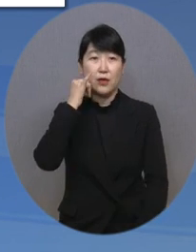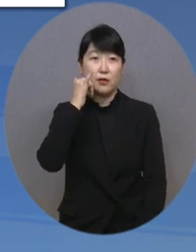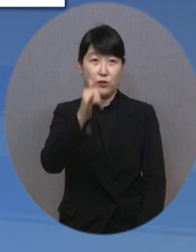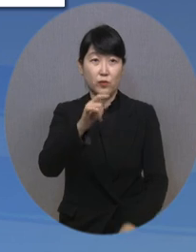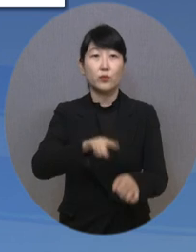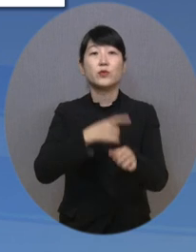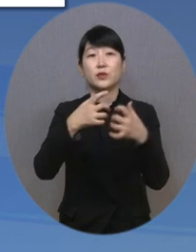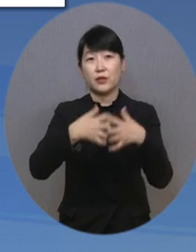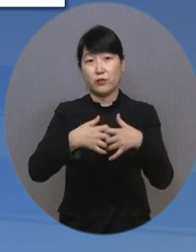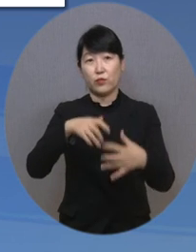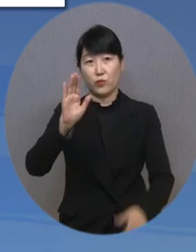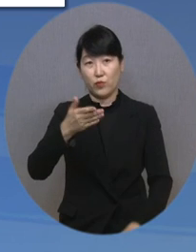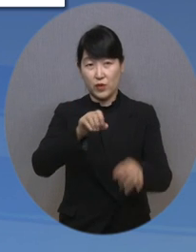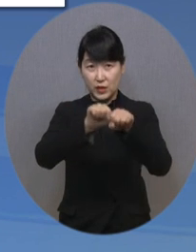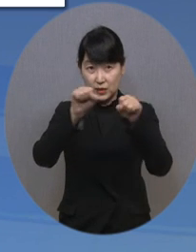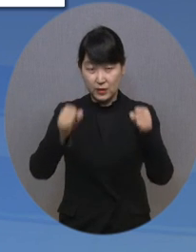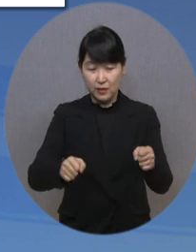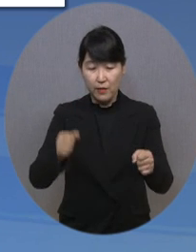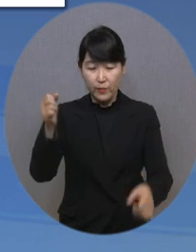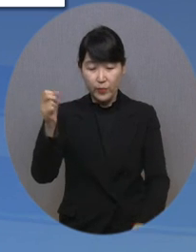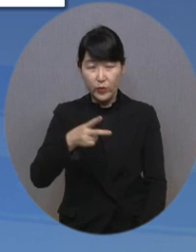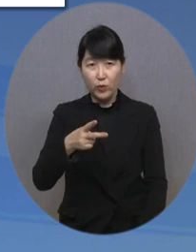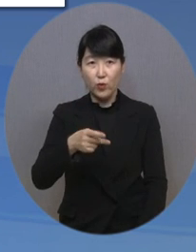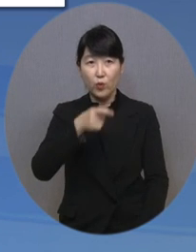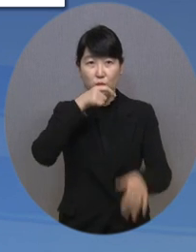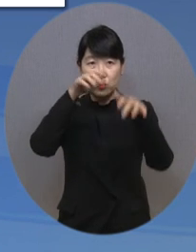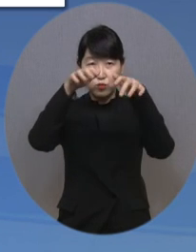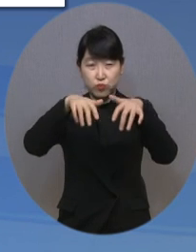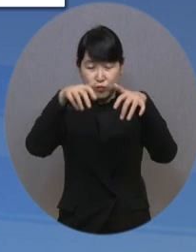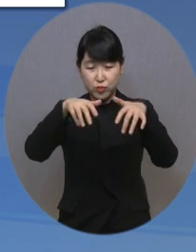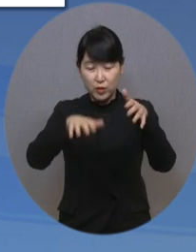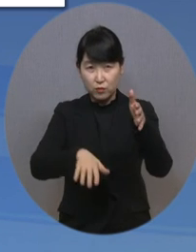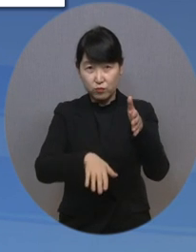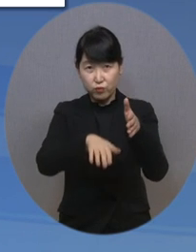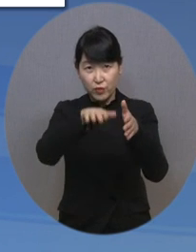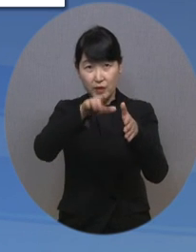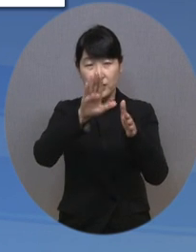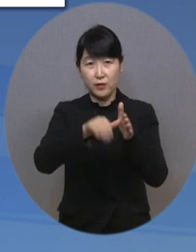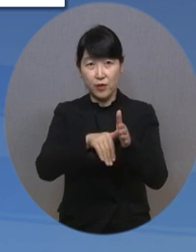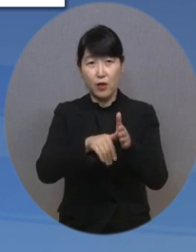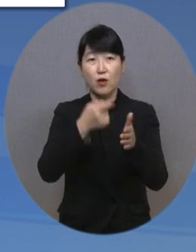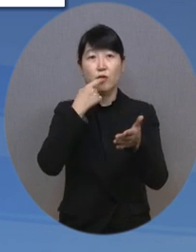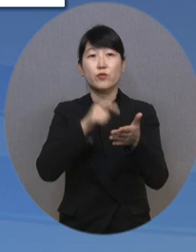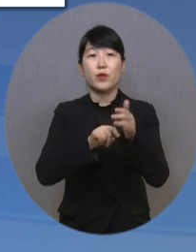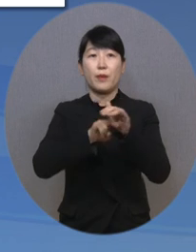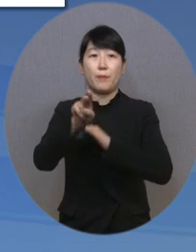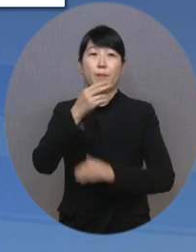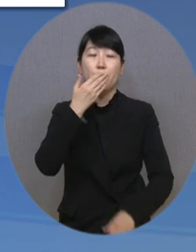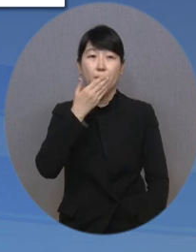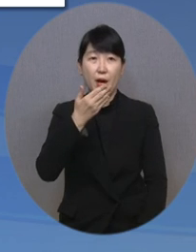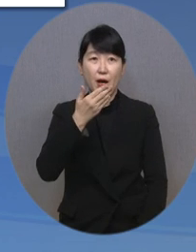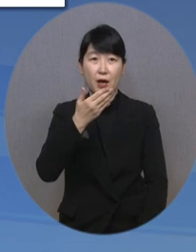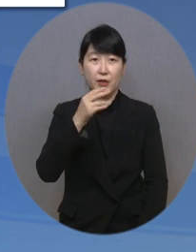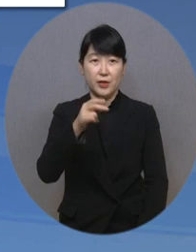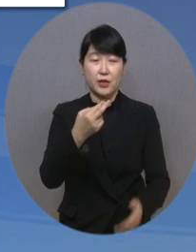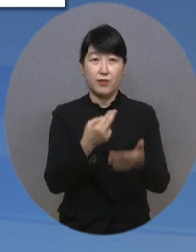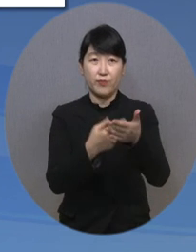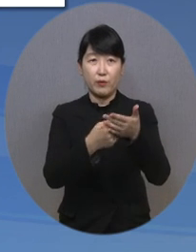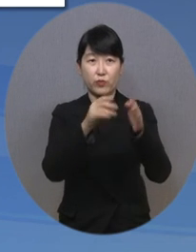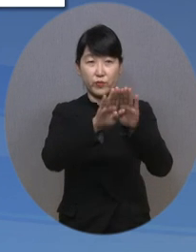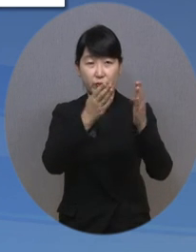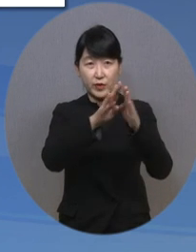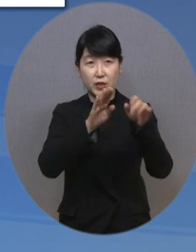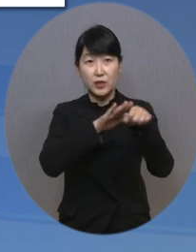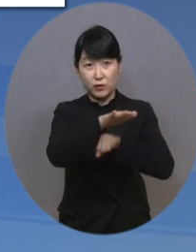마련합니다. 침수에 취약한 지층 거주 장애인 가구에는 비상시 쉽게 탈출이 가능한 개폐식 방범창을